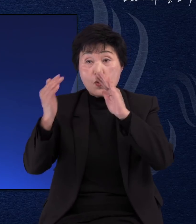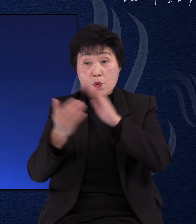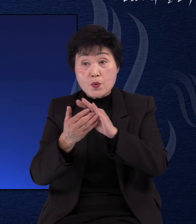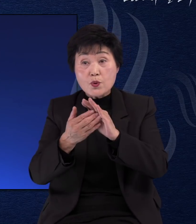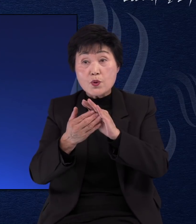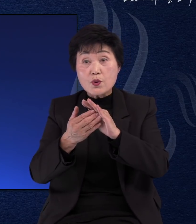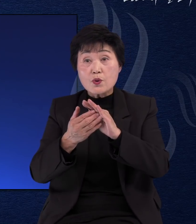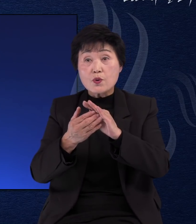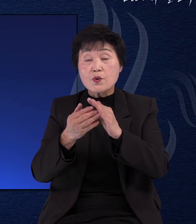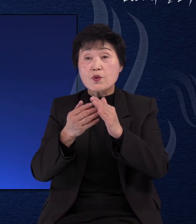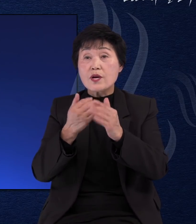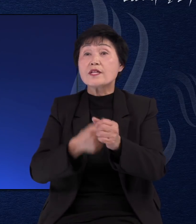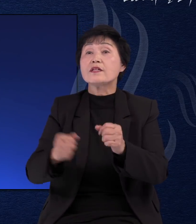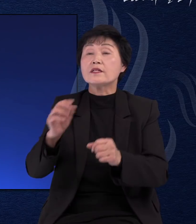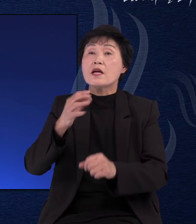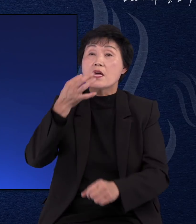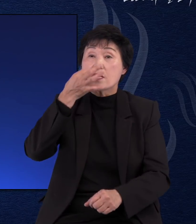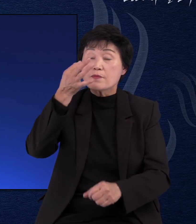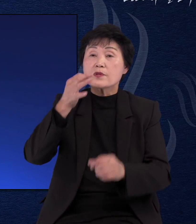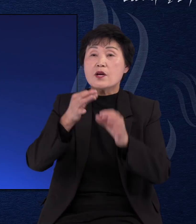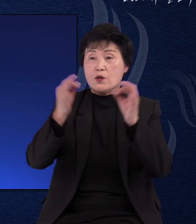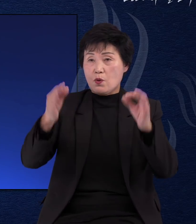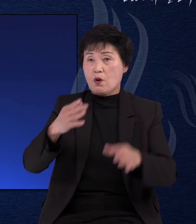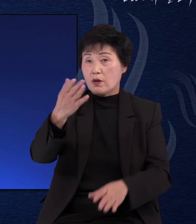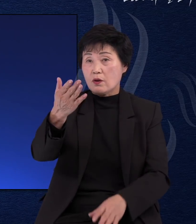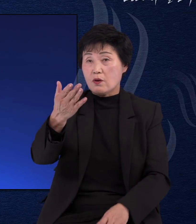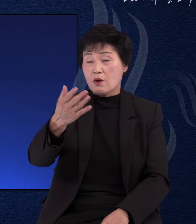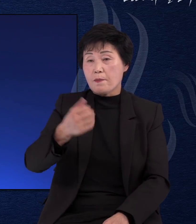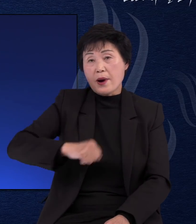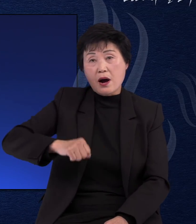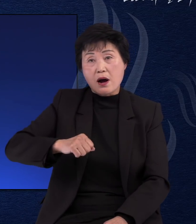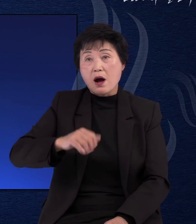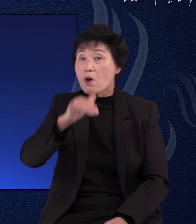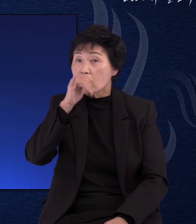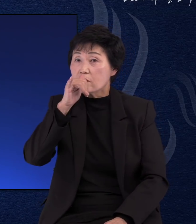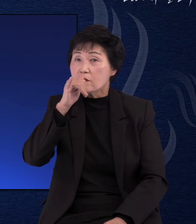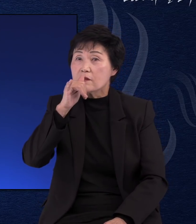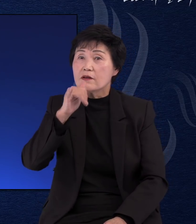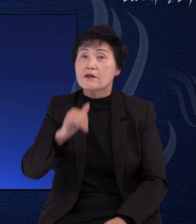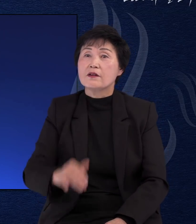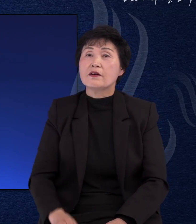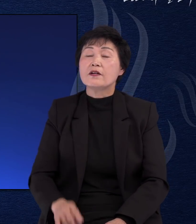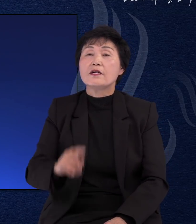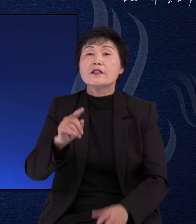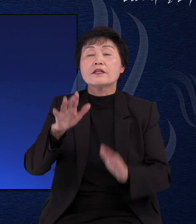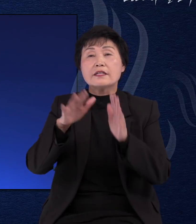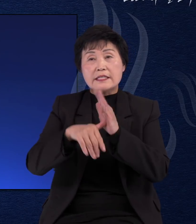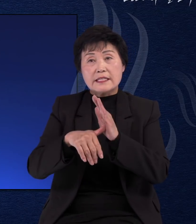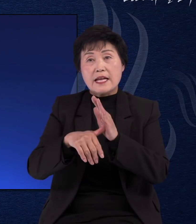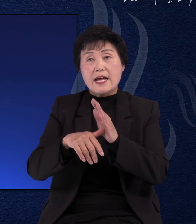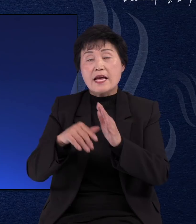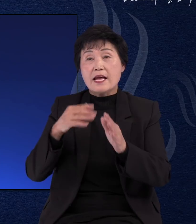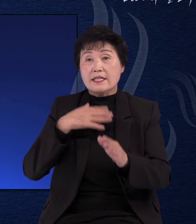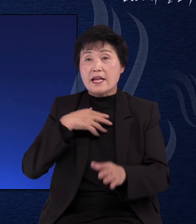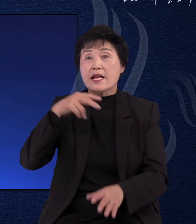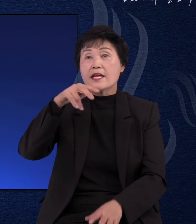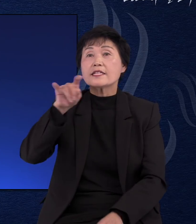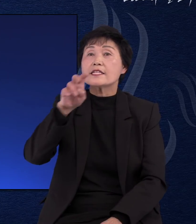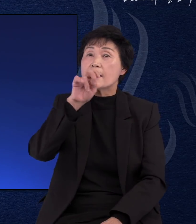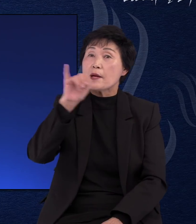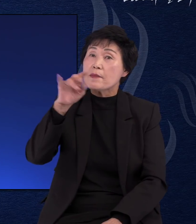하니 10개월 동안 네가 불순종하고 있느냐? 그때에 세미한의 비전을 하나님께서 다시 깨우쳐